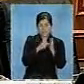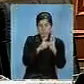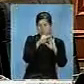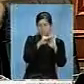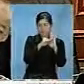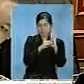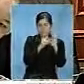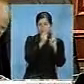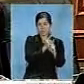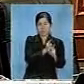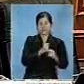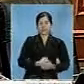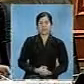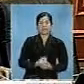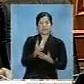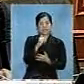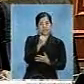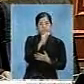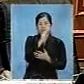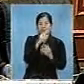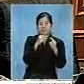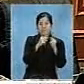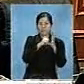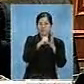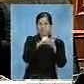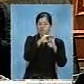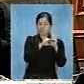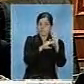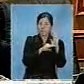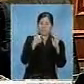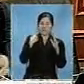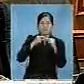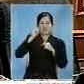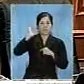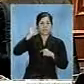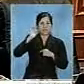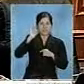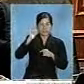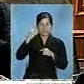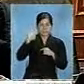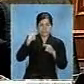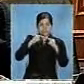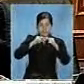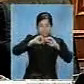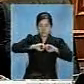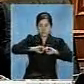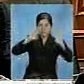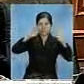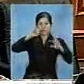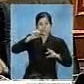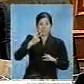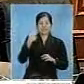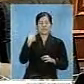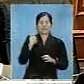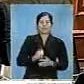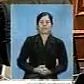ผมเชื่อว่าในชั้นนั้นก็จะมีการอภิปรายกันอย่างรอบคอบอีกชั้นหนึ่งนะครับซึ่งถ้าหากว่าการอภิปรายก่อนที่จะมีการอนุ